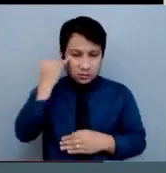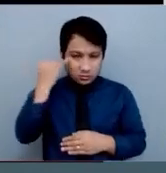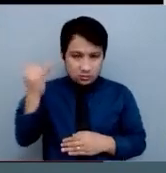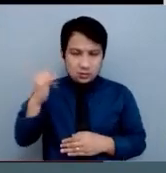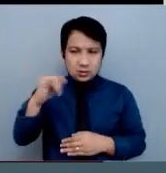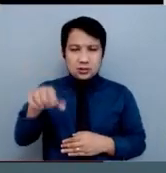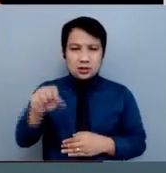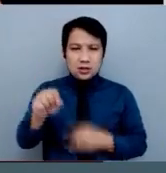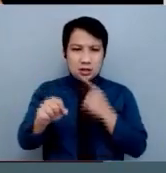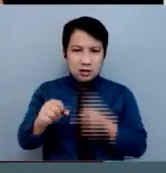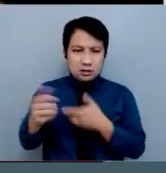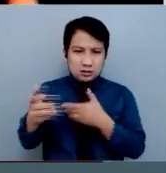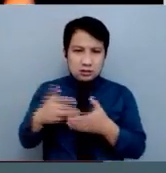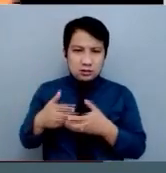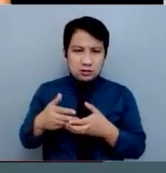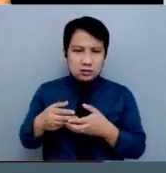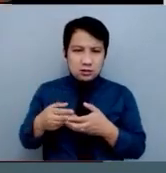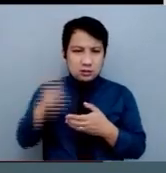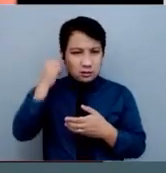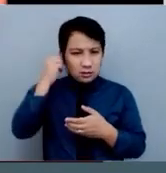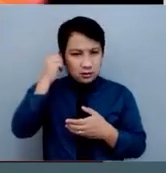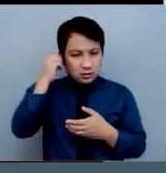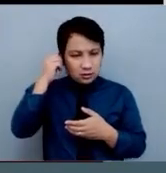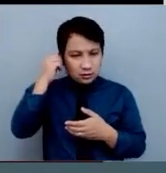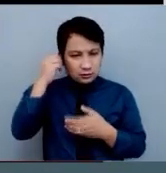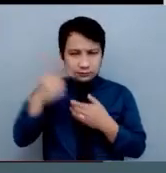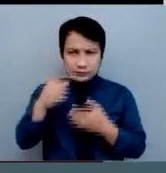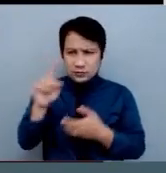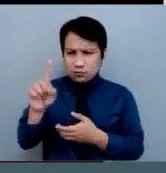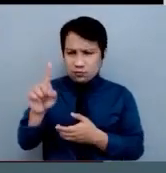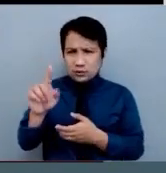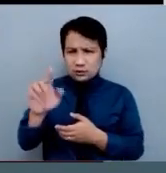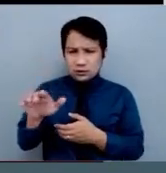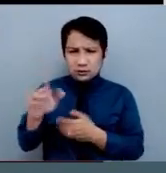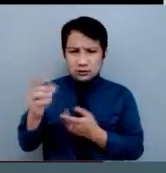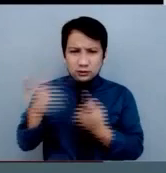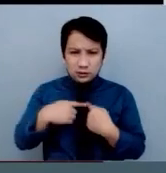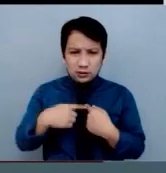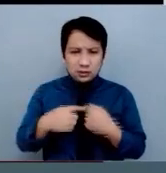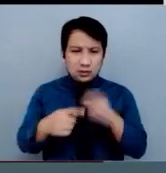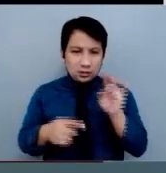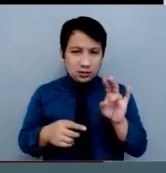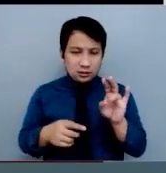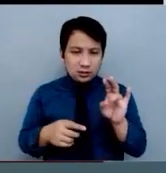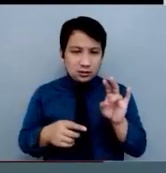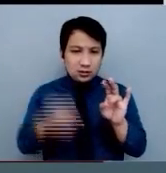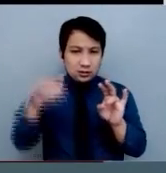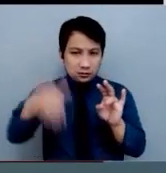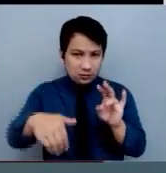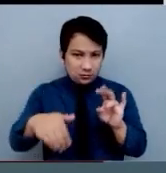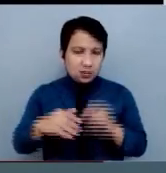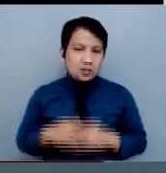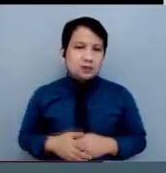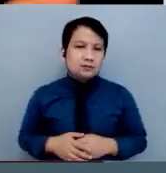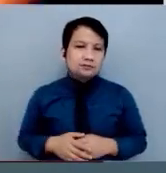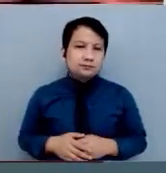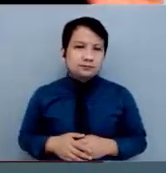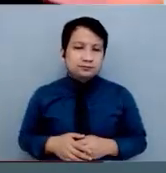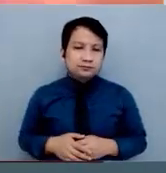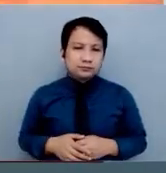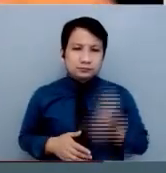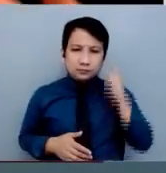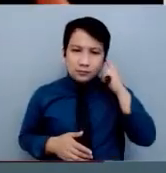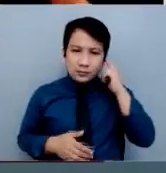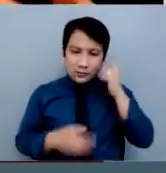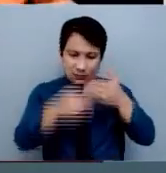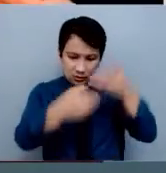Jimenez. At pinadala ko yun ng around 1 o'clock. Sinagot niya ako ng mga alas 7 ng gabi. So sinabi ko sa kanya